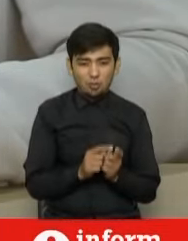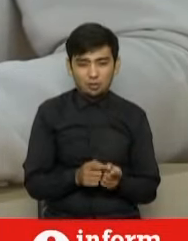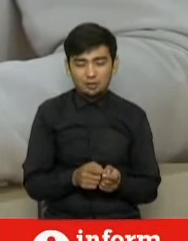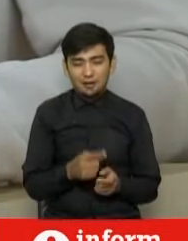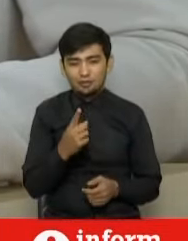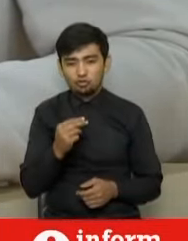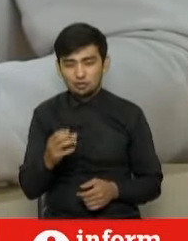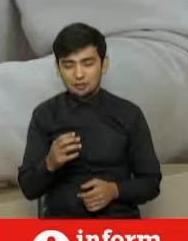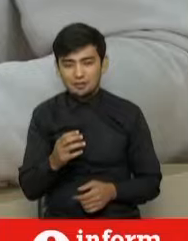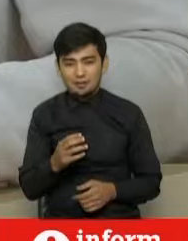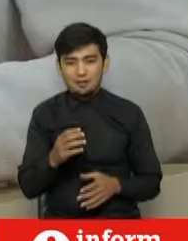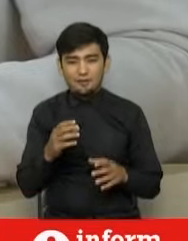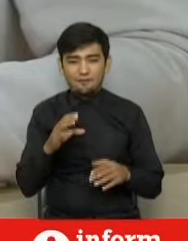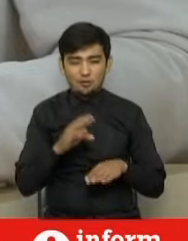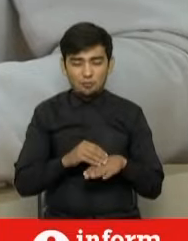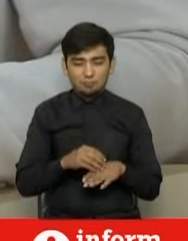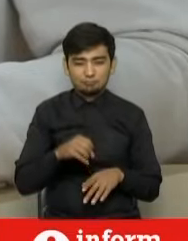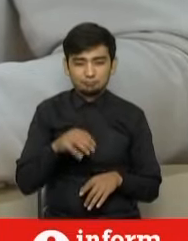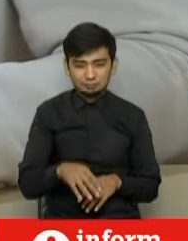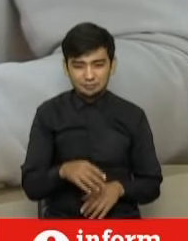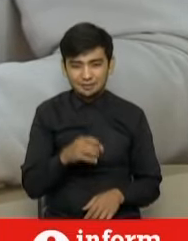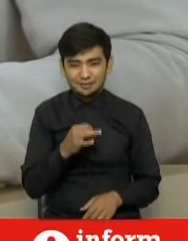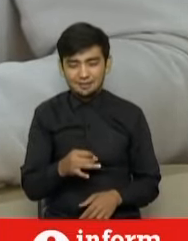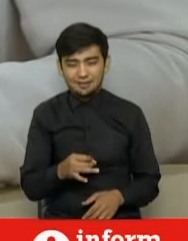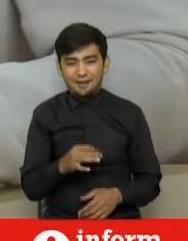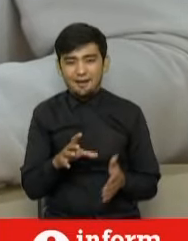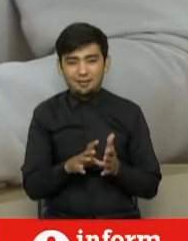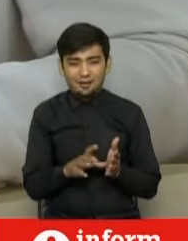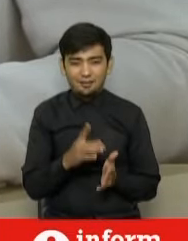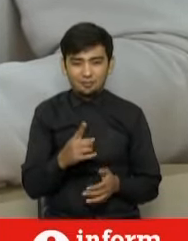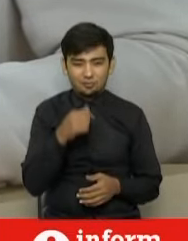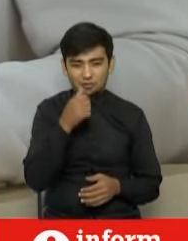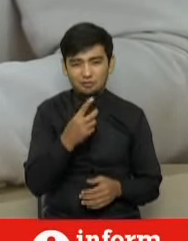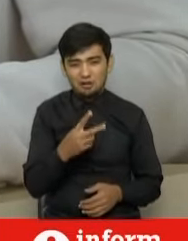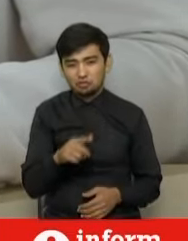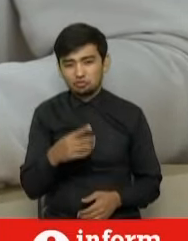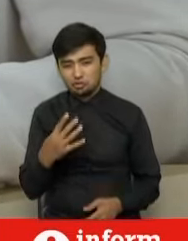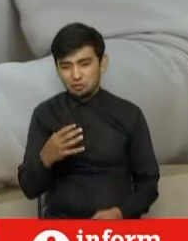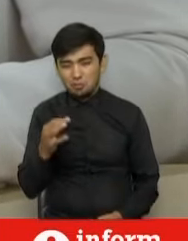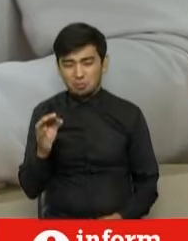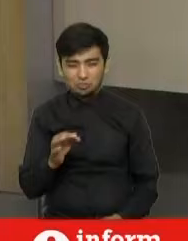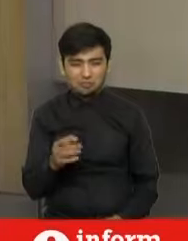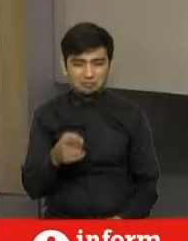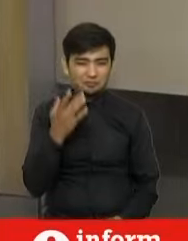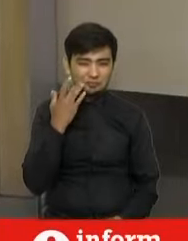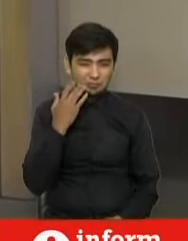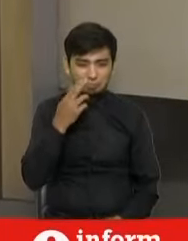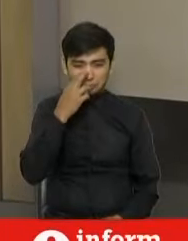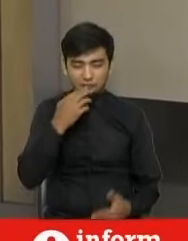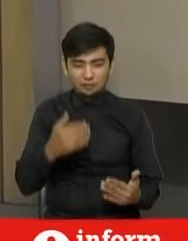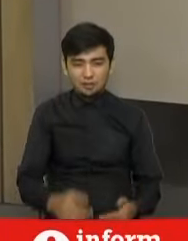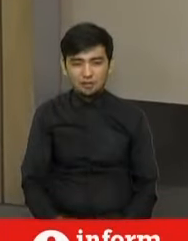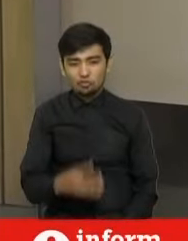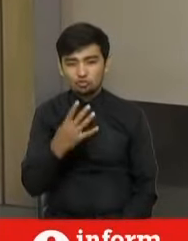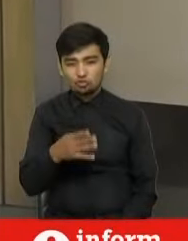қосамыз. Яғни баланс болады. Ал электр энергиясын тұтыну көлемі жылда 2-4% өседі. Ол қалыпты үрдіс. Шамамен 4